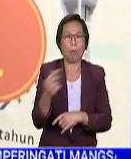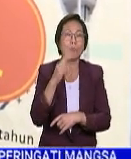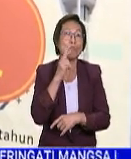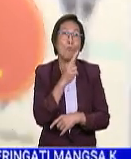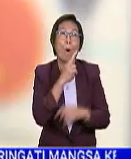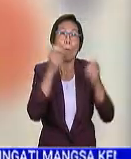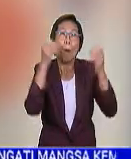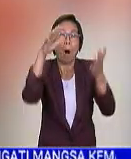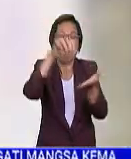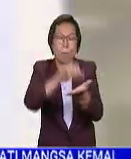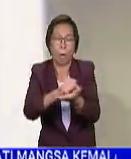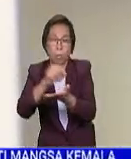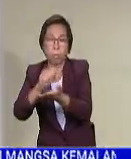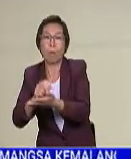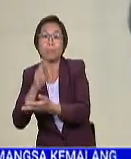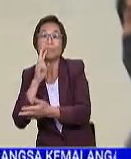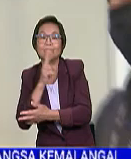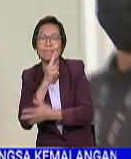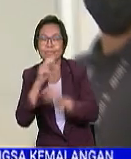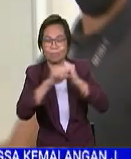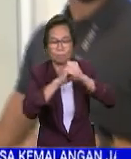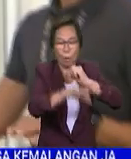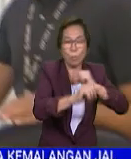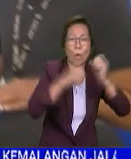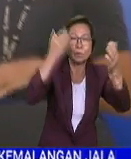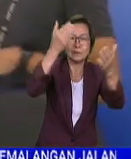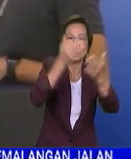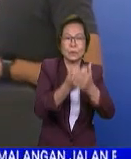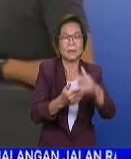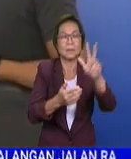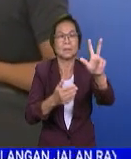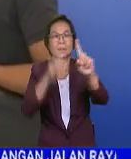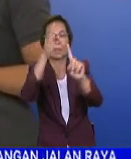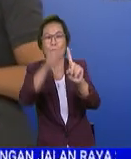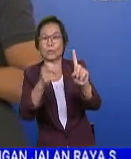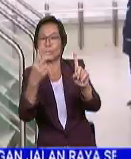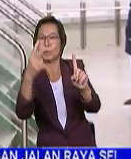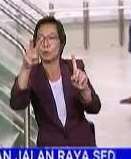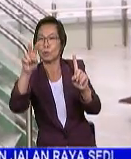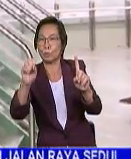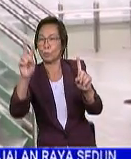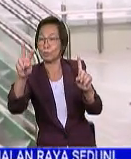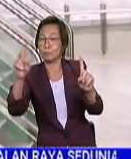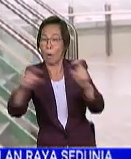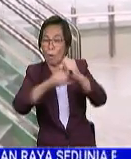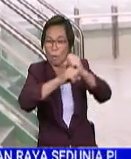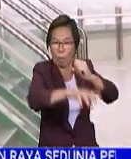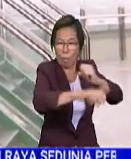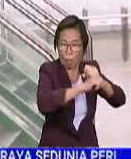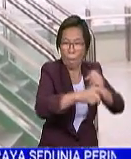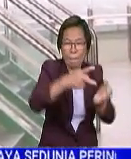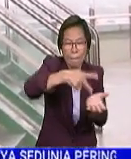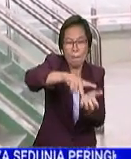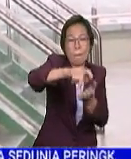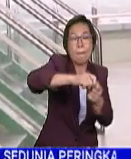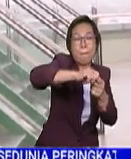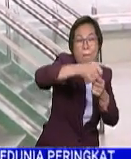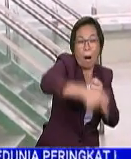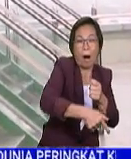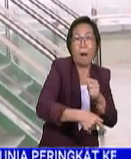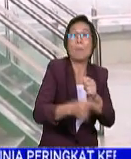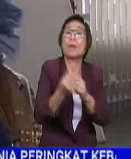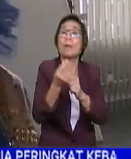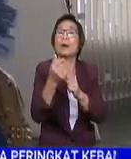banyak tempahanlah promosi sehingga 31 disember 2021 itu dengan bayaran bermula